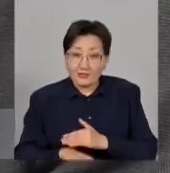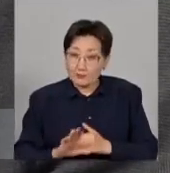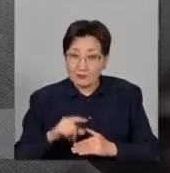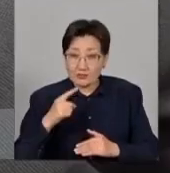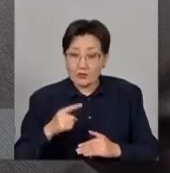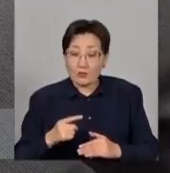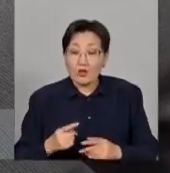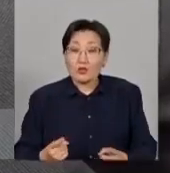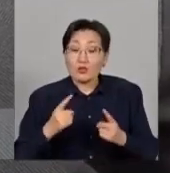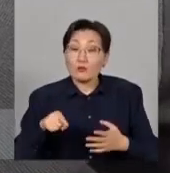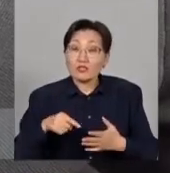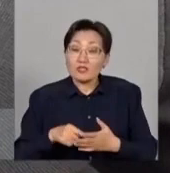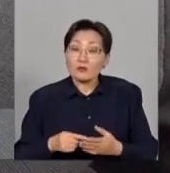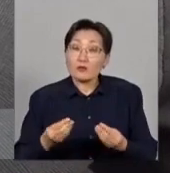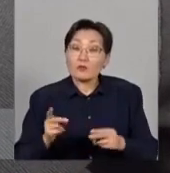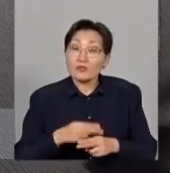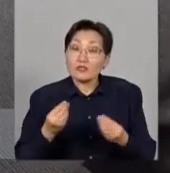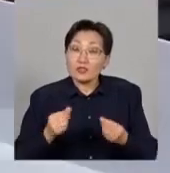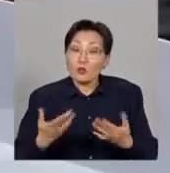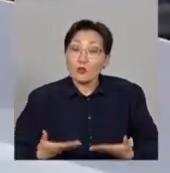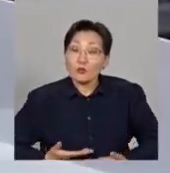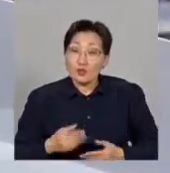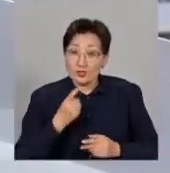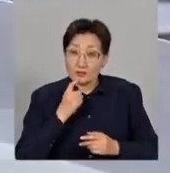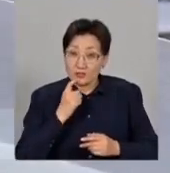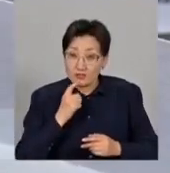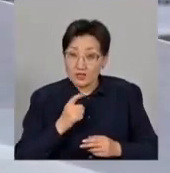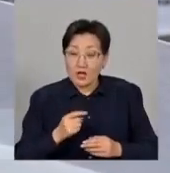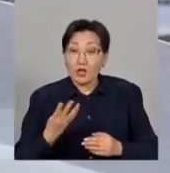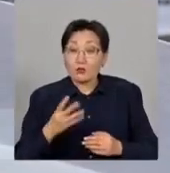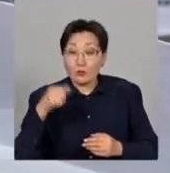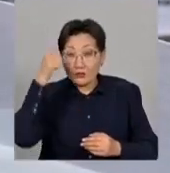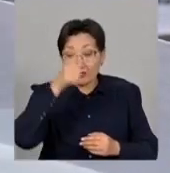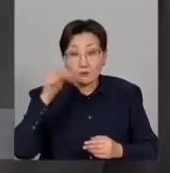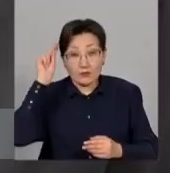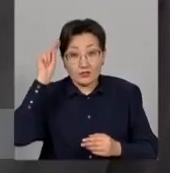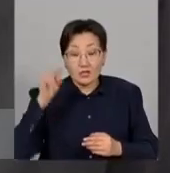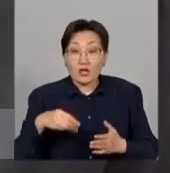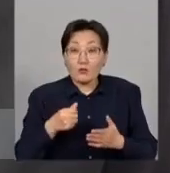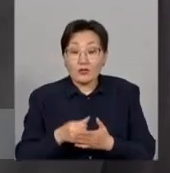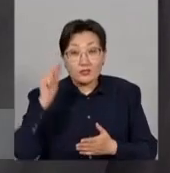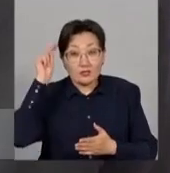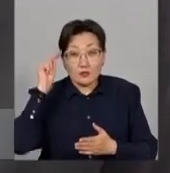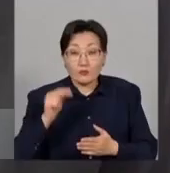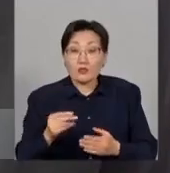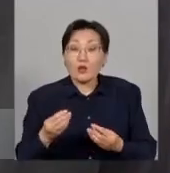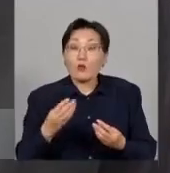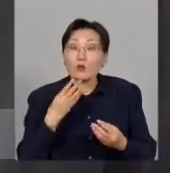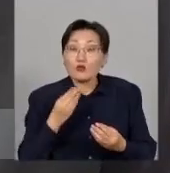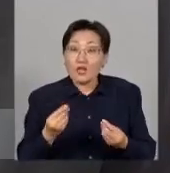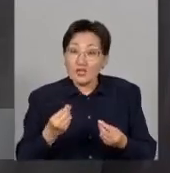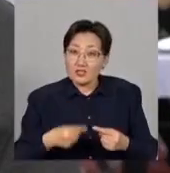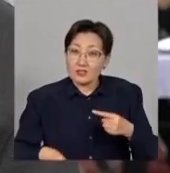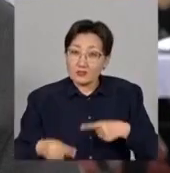Өйткені үлкен мегаполисте қаражатсыз өмір сүру қиын дейді. Оның үстіне 4 жыл бойы оқуда ақылы оқыған ол, кеткен қаржыны